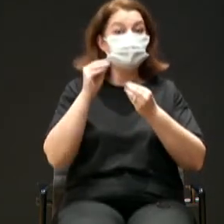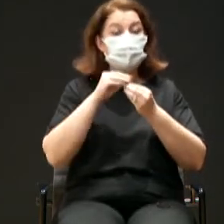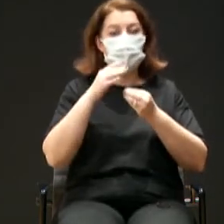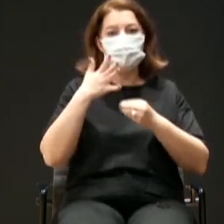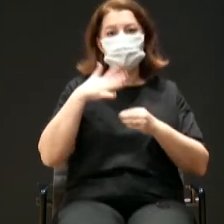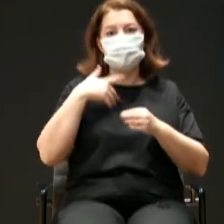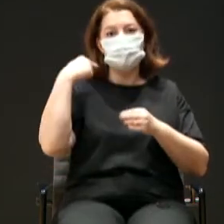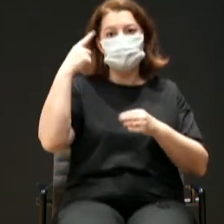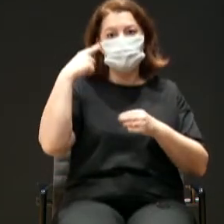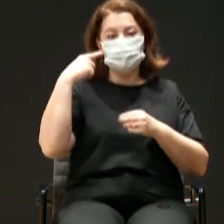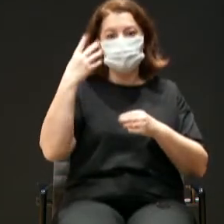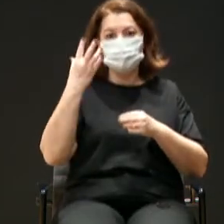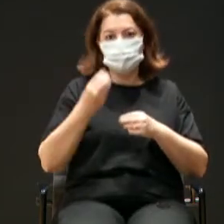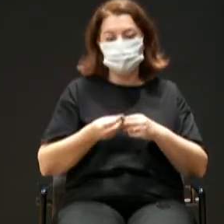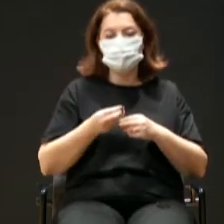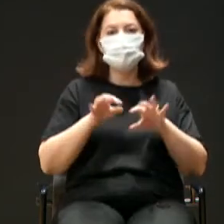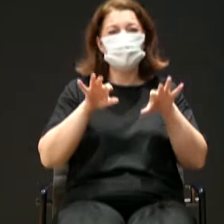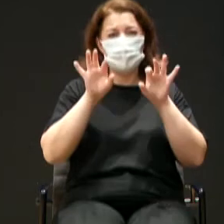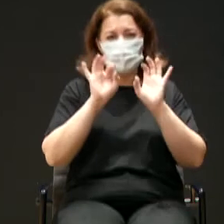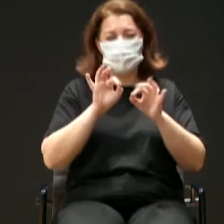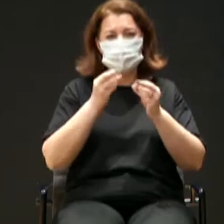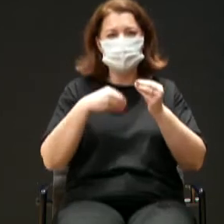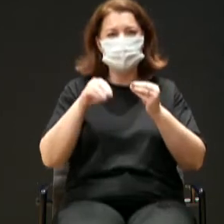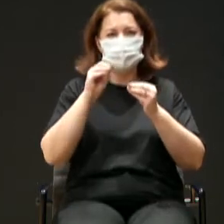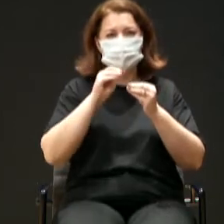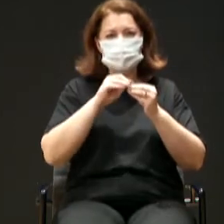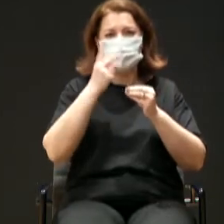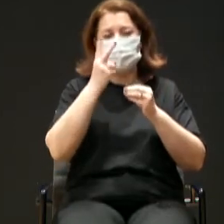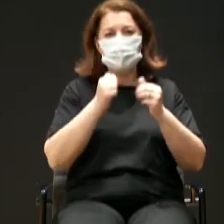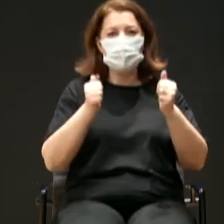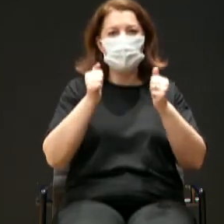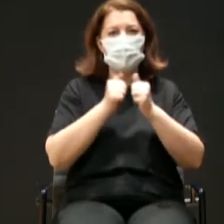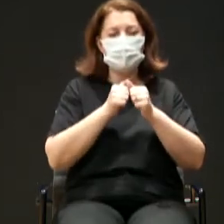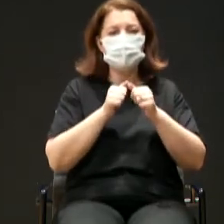merak ederken olabilecek zammın iki katı kadar